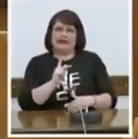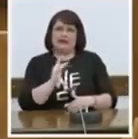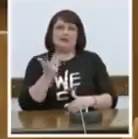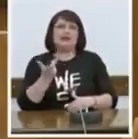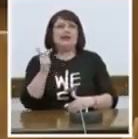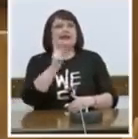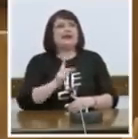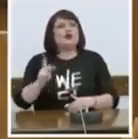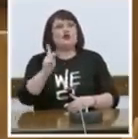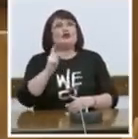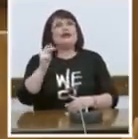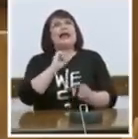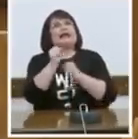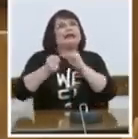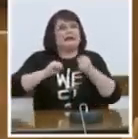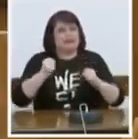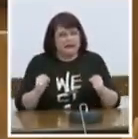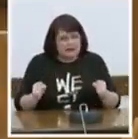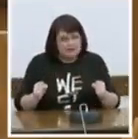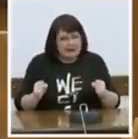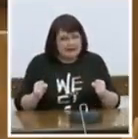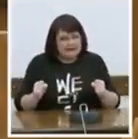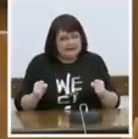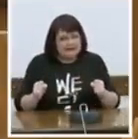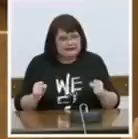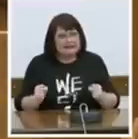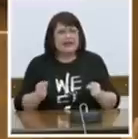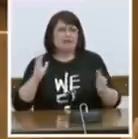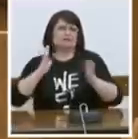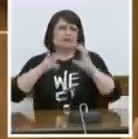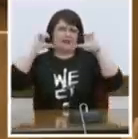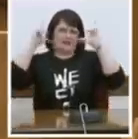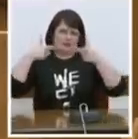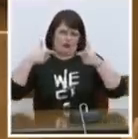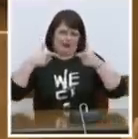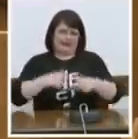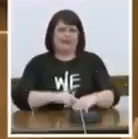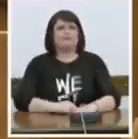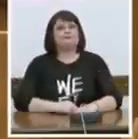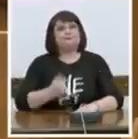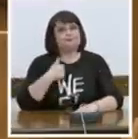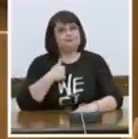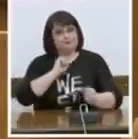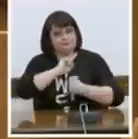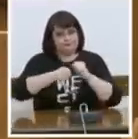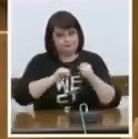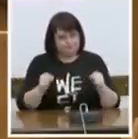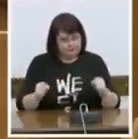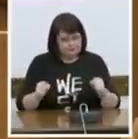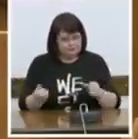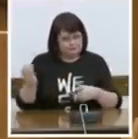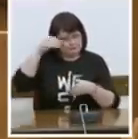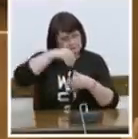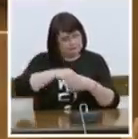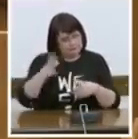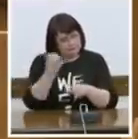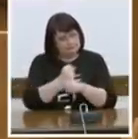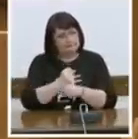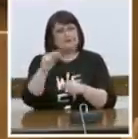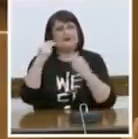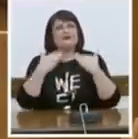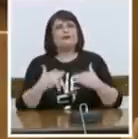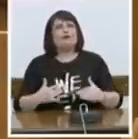κοινωνικά κινήματα και την αμεσοδημοκρατία. Ένα κίνημα που μπήκε μέσα στη Βουλή για